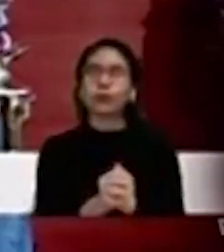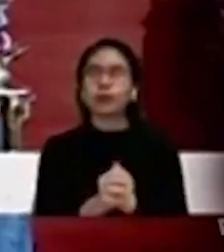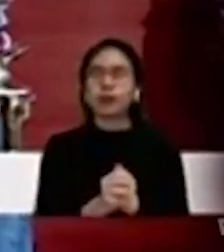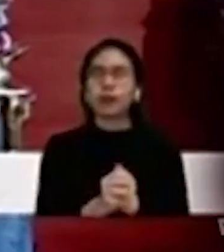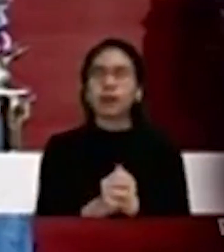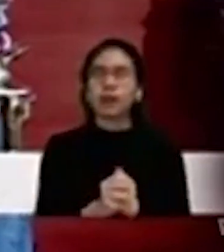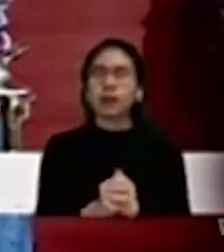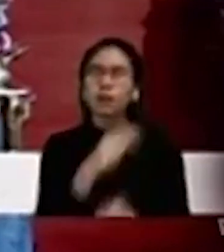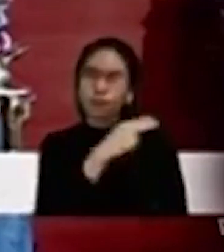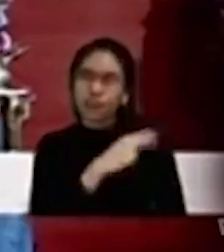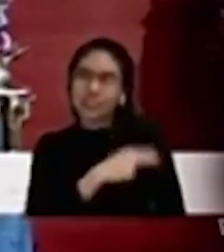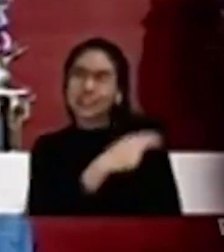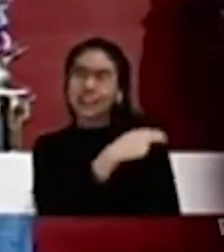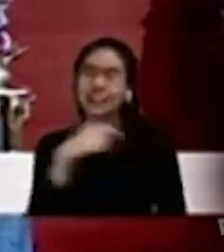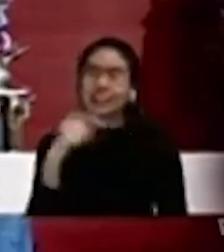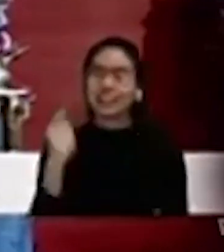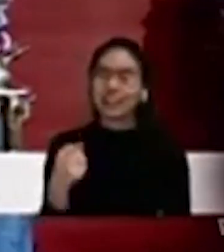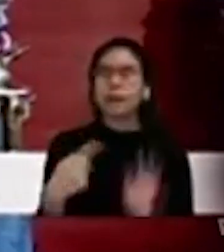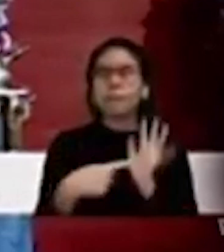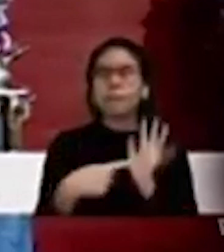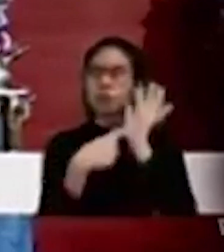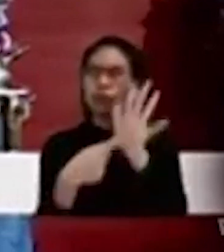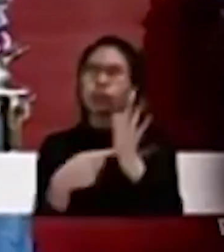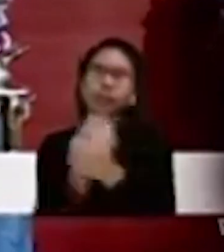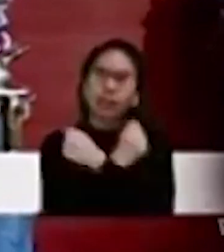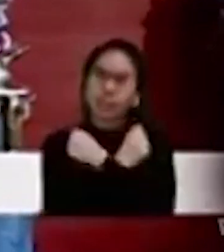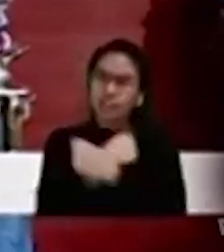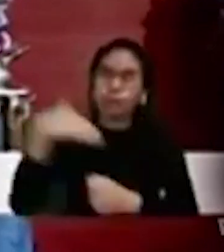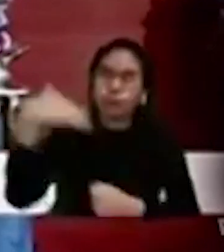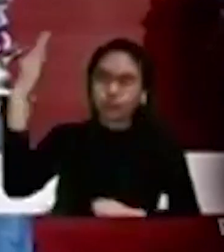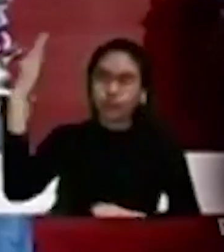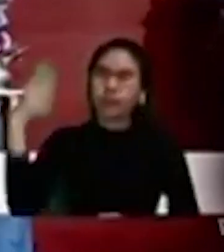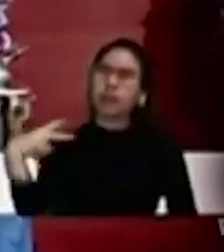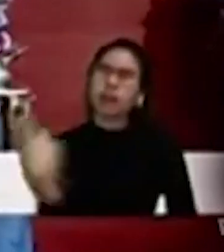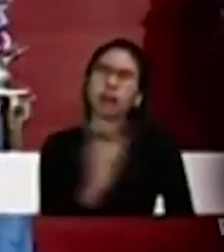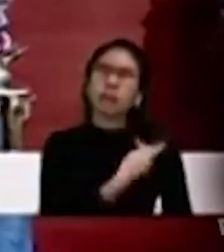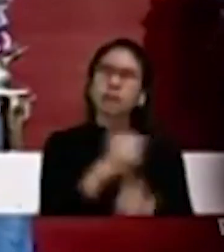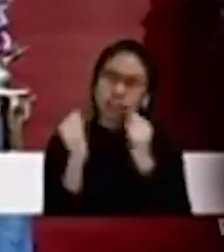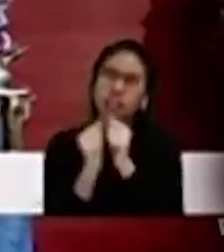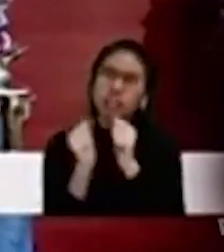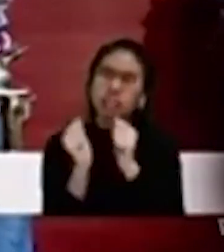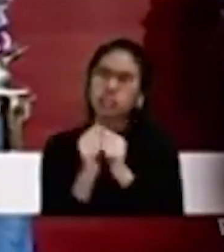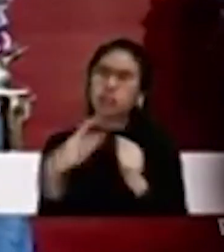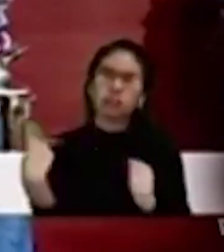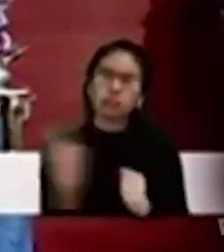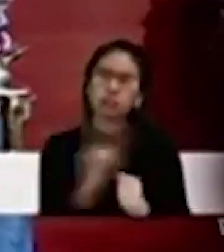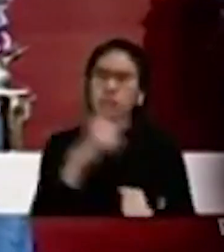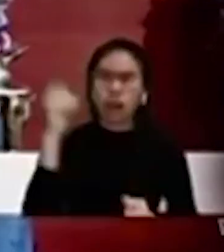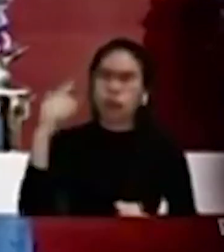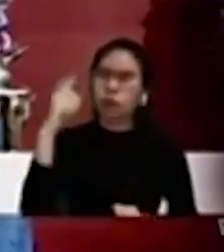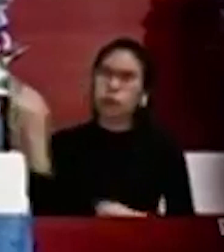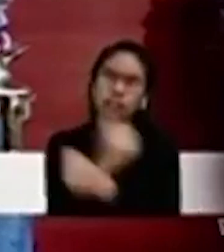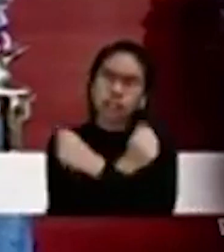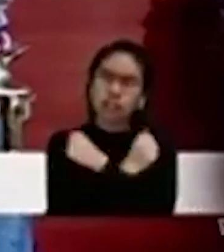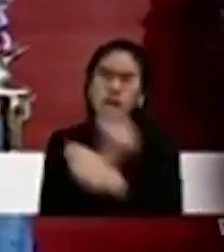Tuhan. Kami juga berjanji agar kami akan selalu mengasihi mulai dari orang-orang yang terdekat dengan kami,